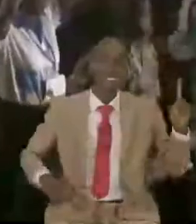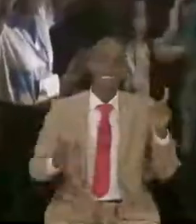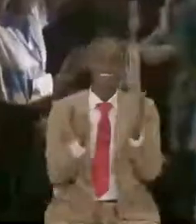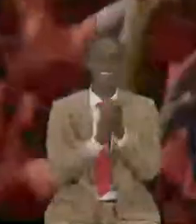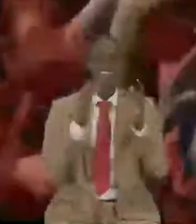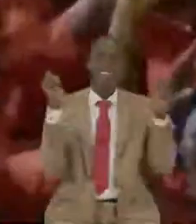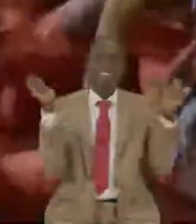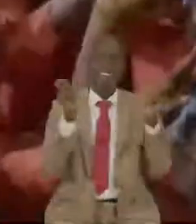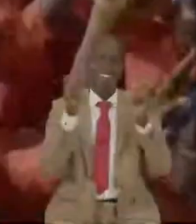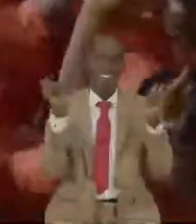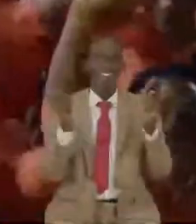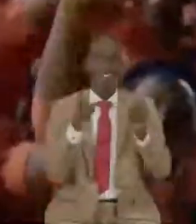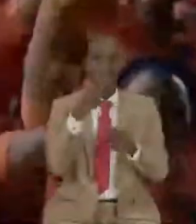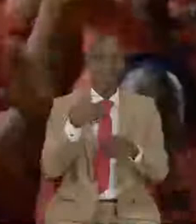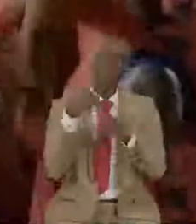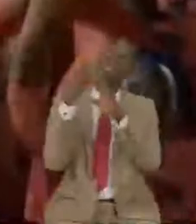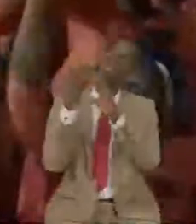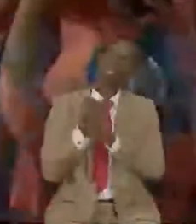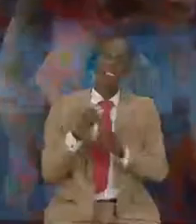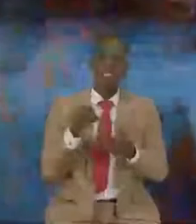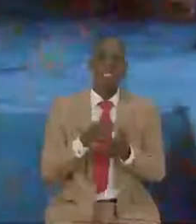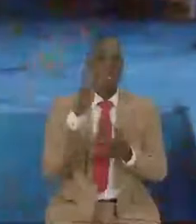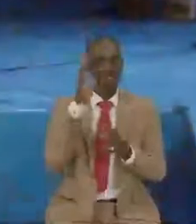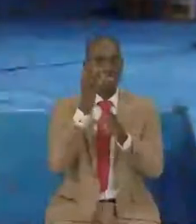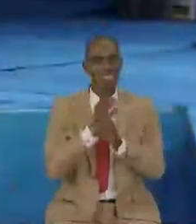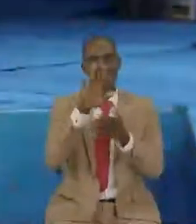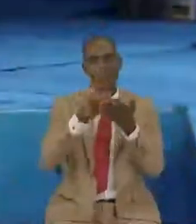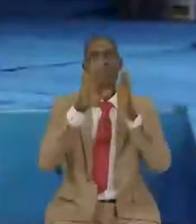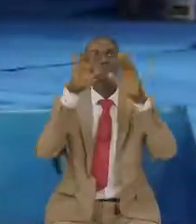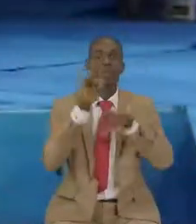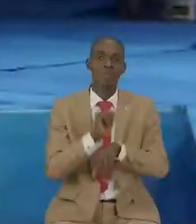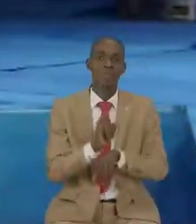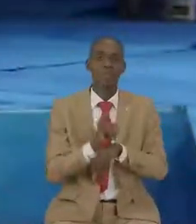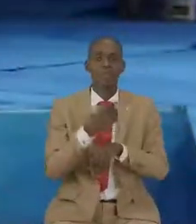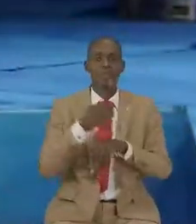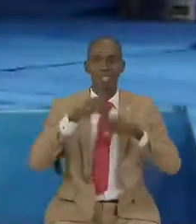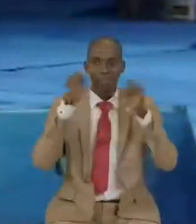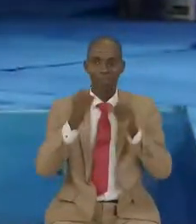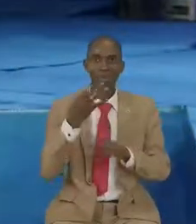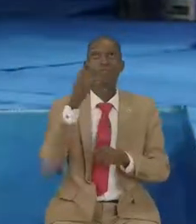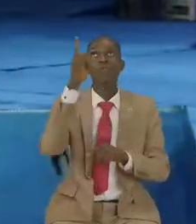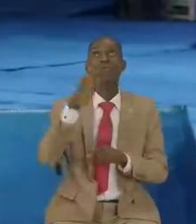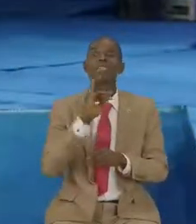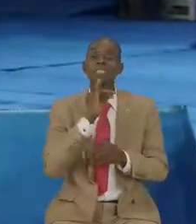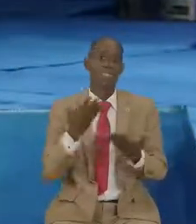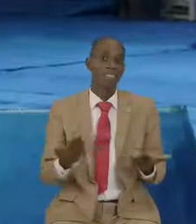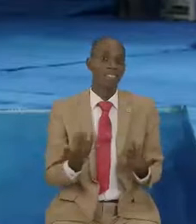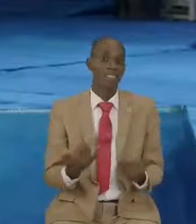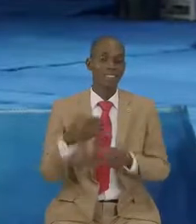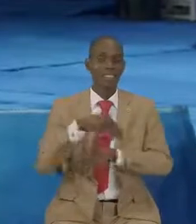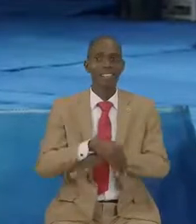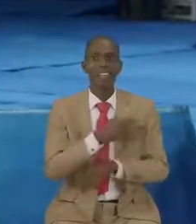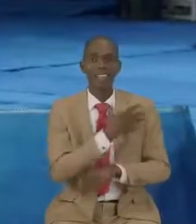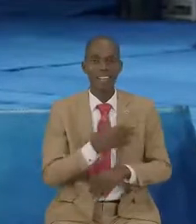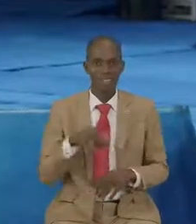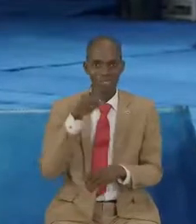Je dis gloire à Dieu. Vous l'avez reçu. Vous avez reçu votre miracle.